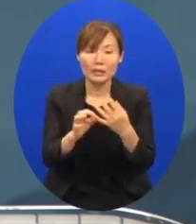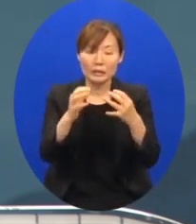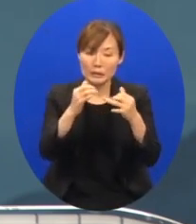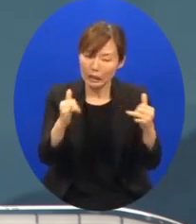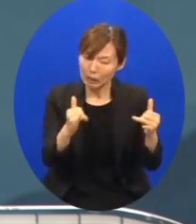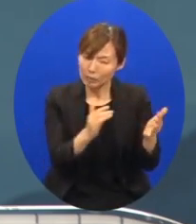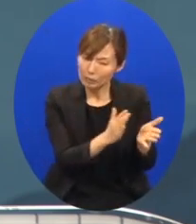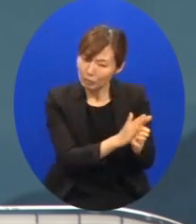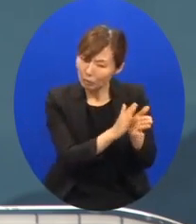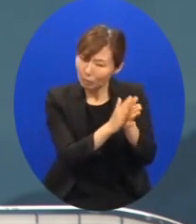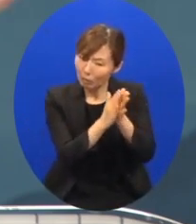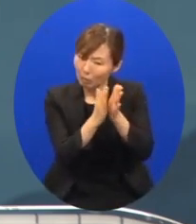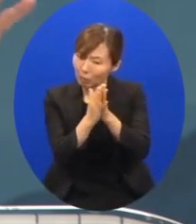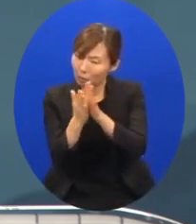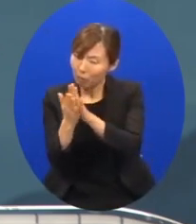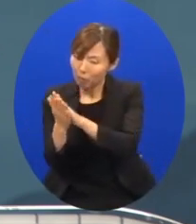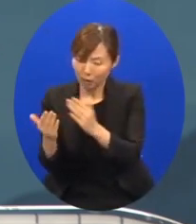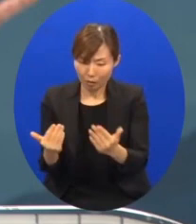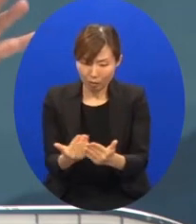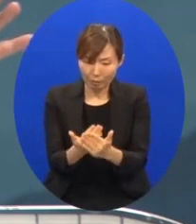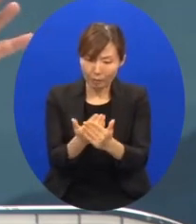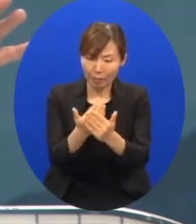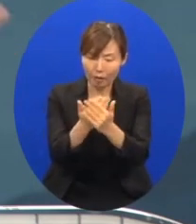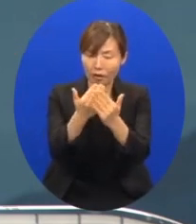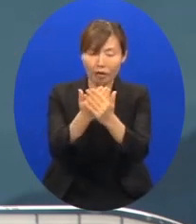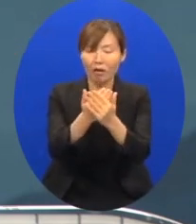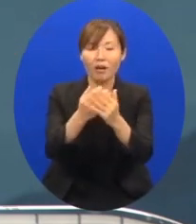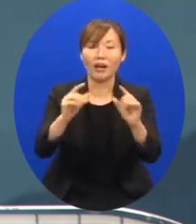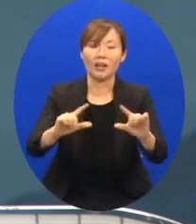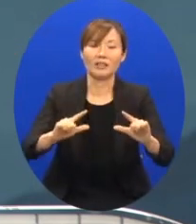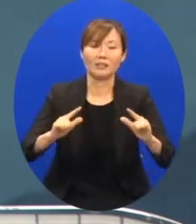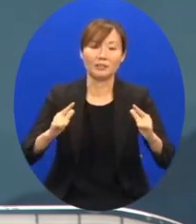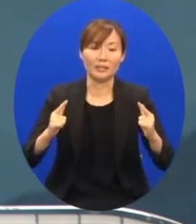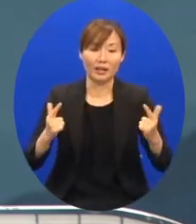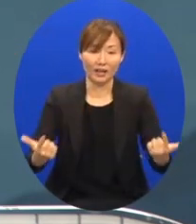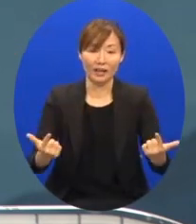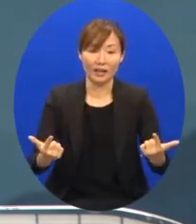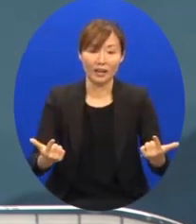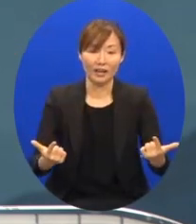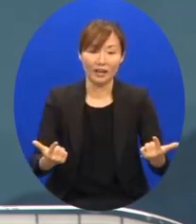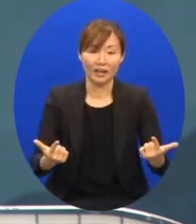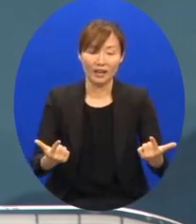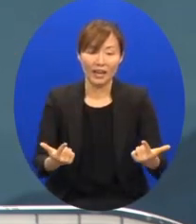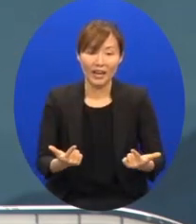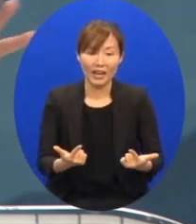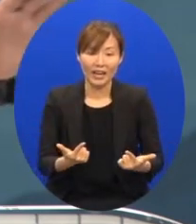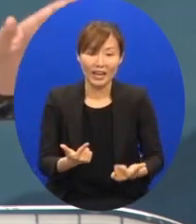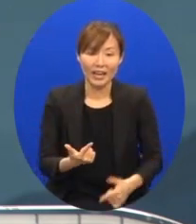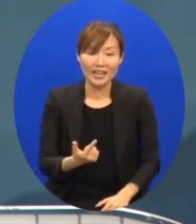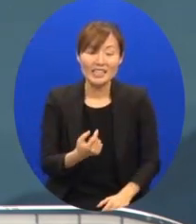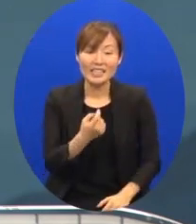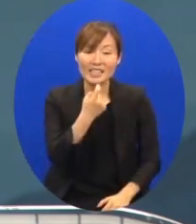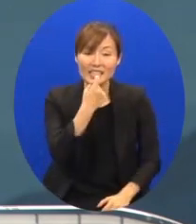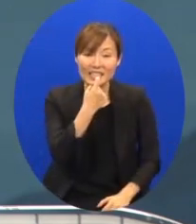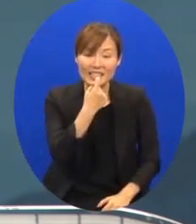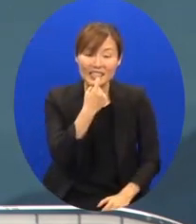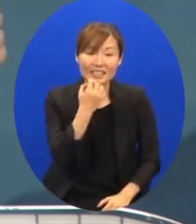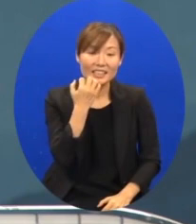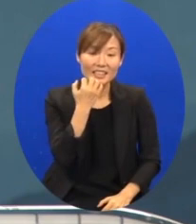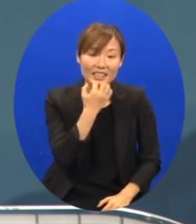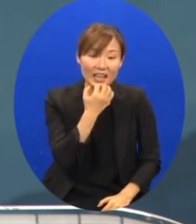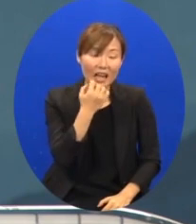사람은 덜 진화도 고 더 진화된 존재가 없습니다 인종은 차이가 있을지 모르지만 다 똑같이